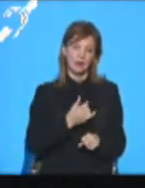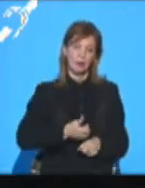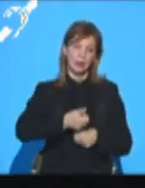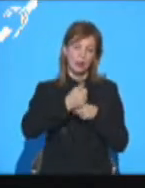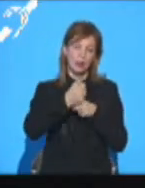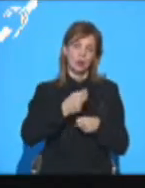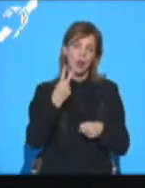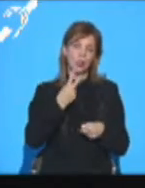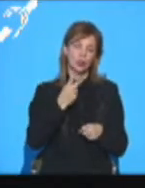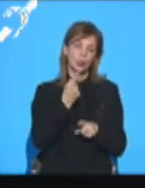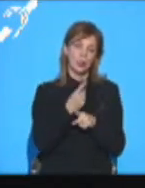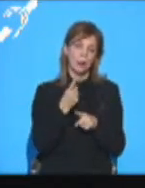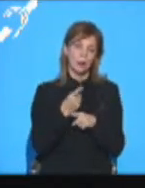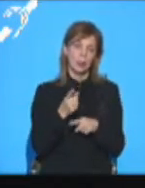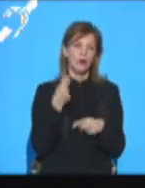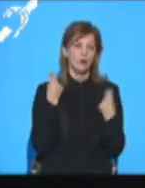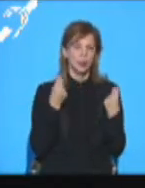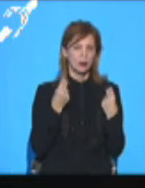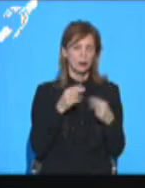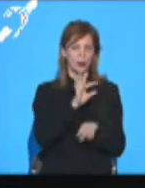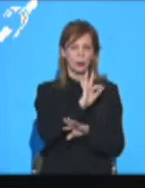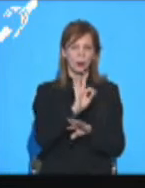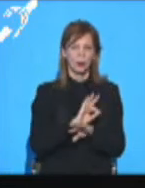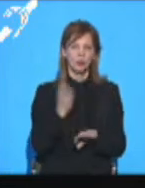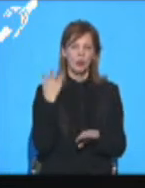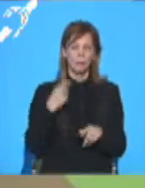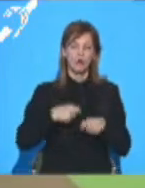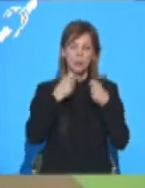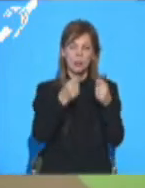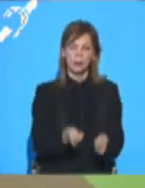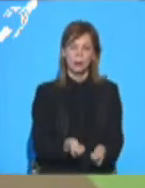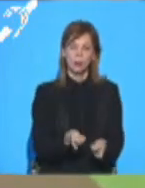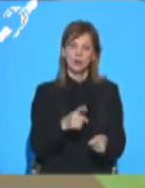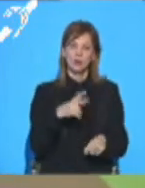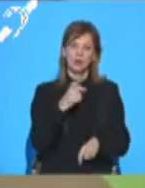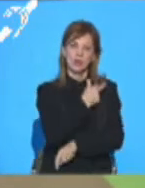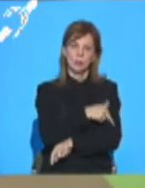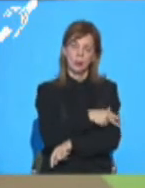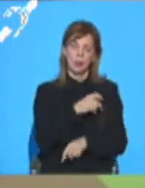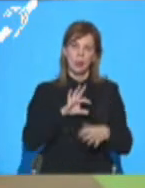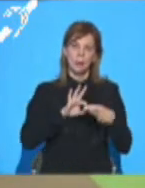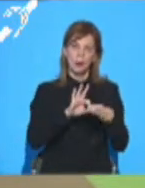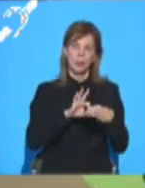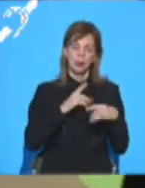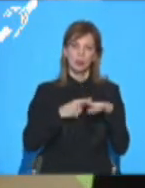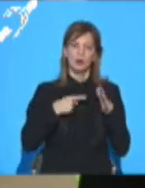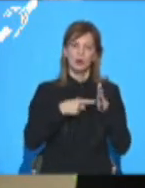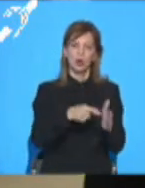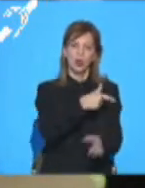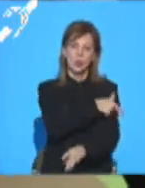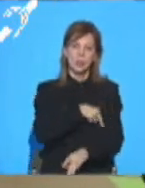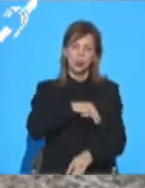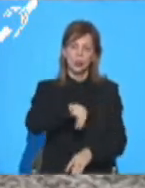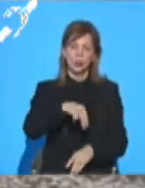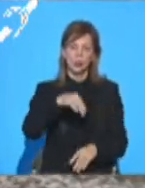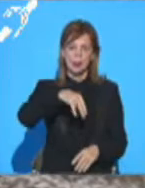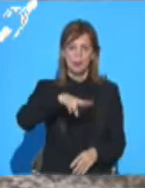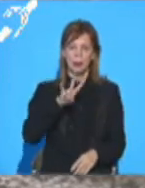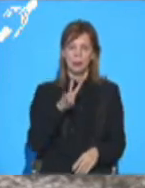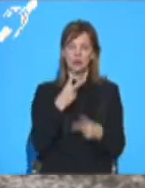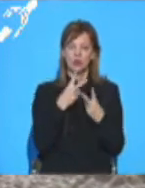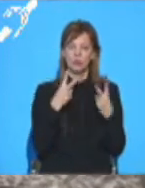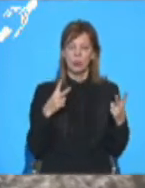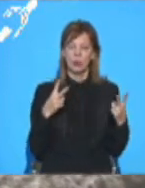al doilea computer tomograf. Proiectul a fost depus de Unitatea Medicală în parteneriat cu reprezentanții Consiliului Județean Mehedinți, iar